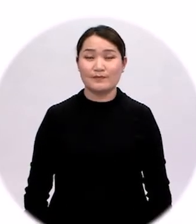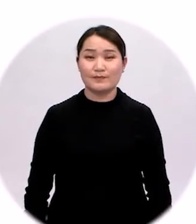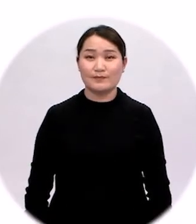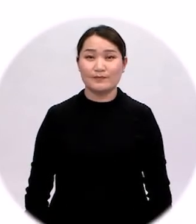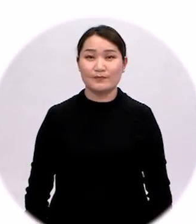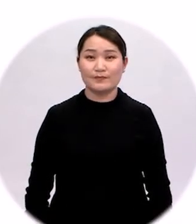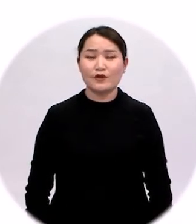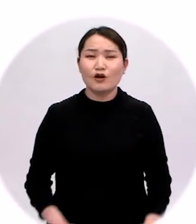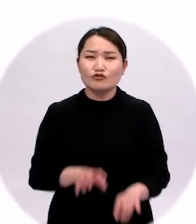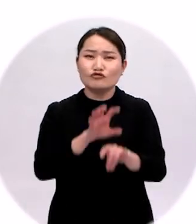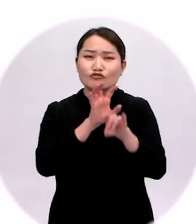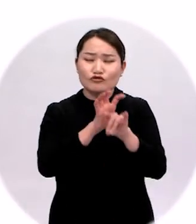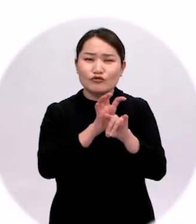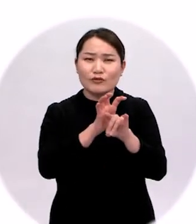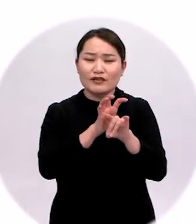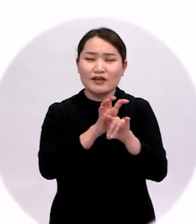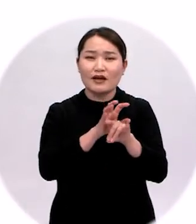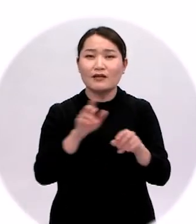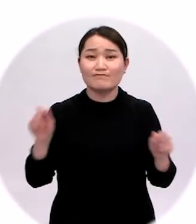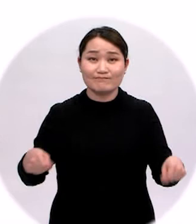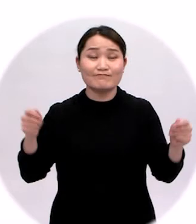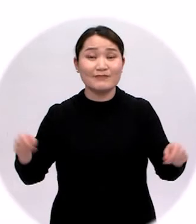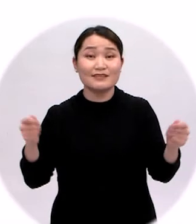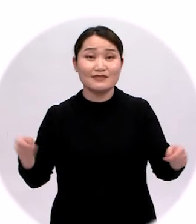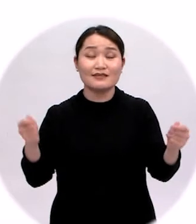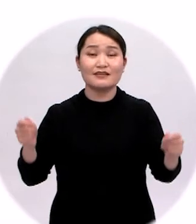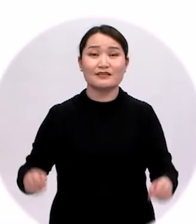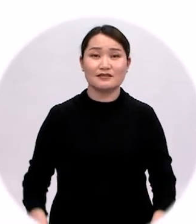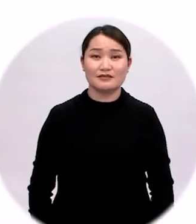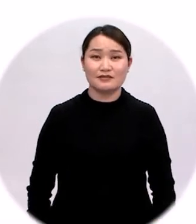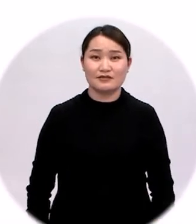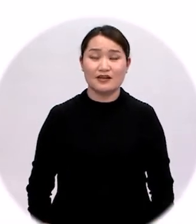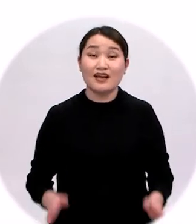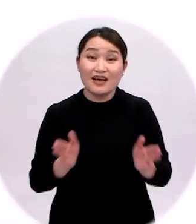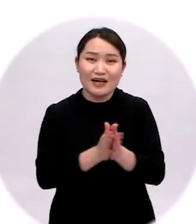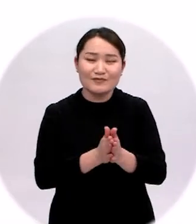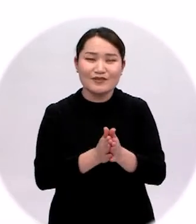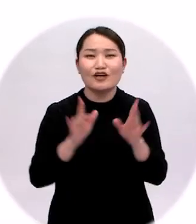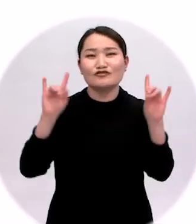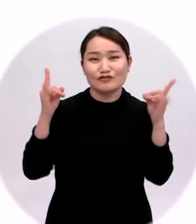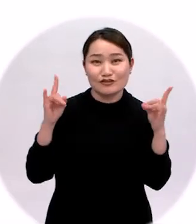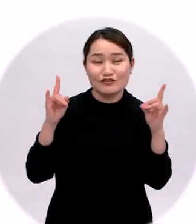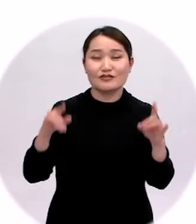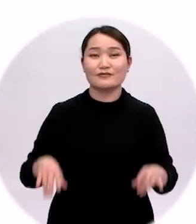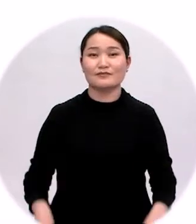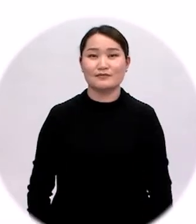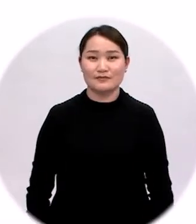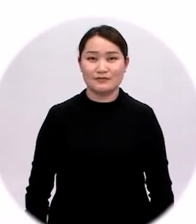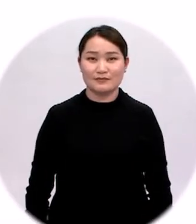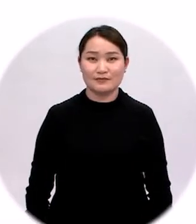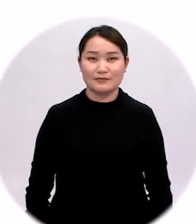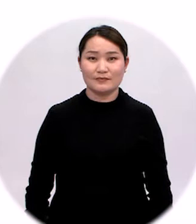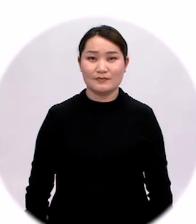хаврын үлрэлт төл малла маллаж мөн төл малтайгаа тоглодог. Учир